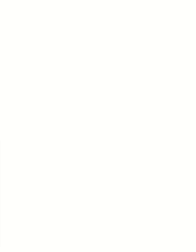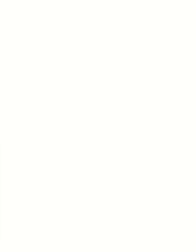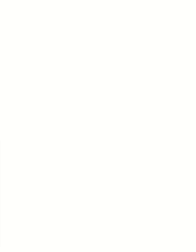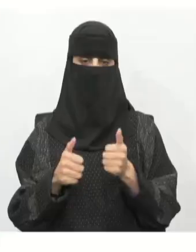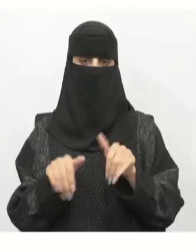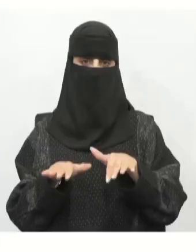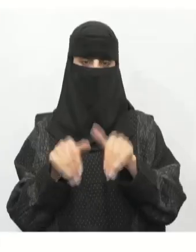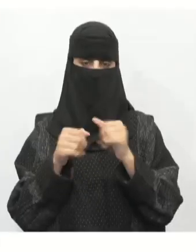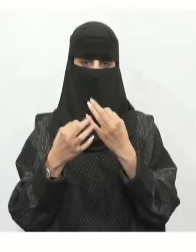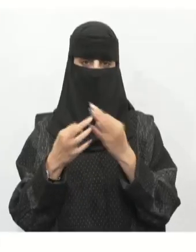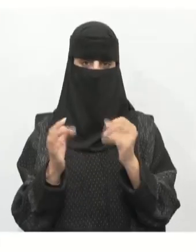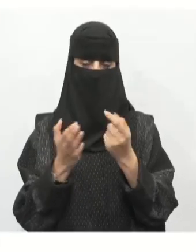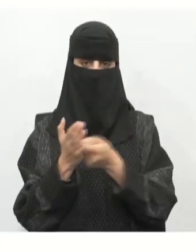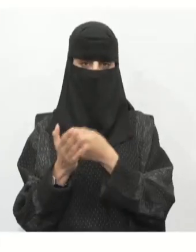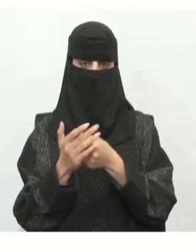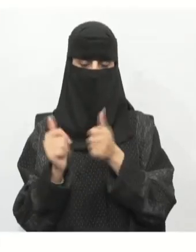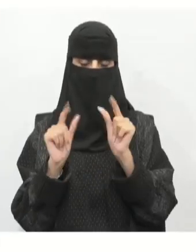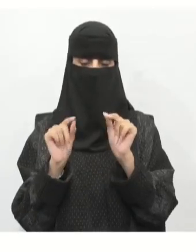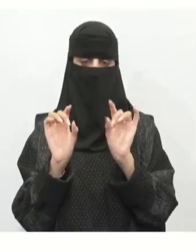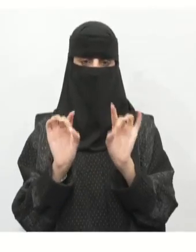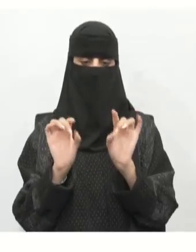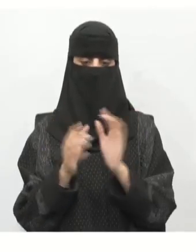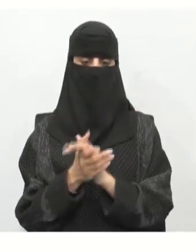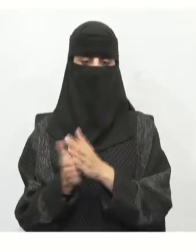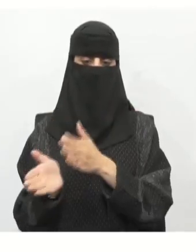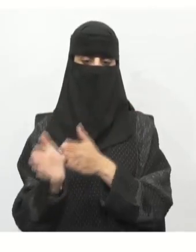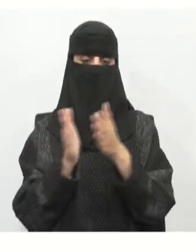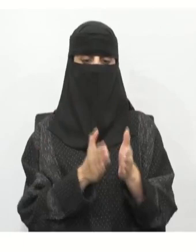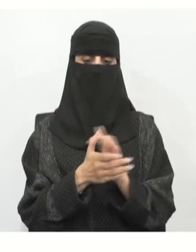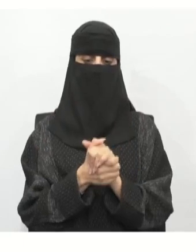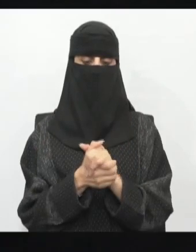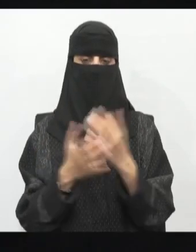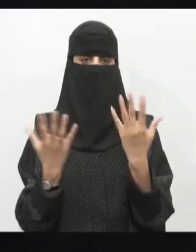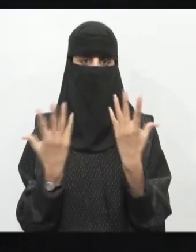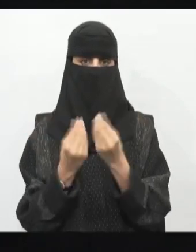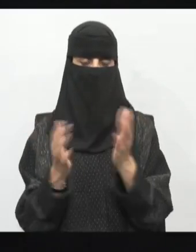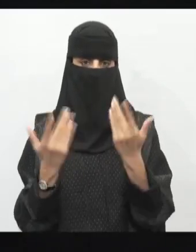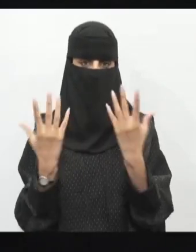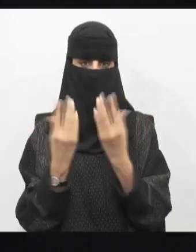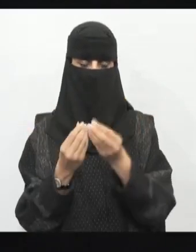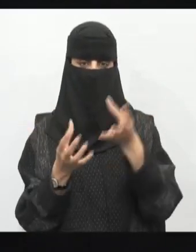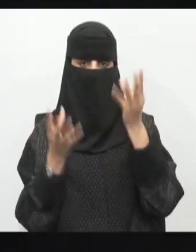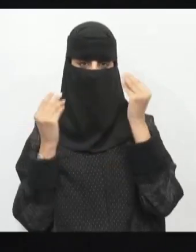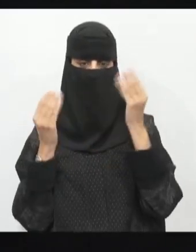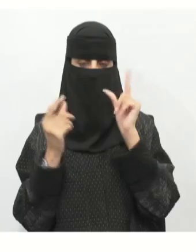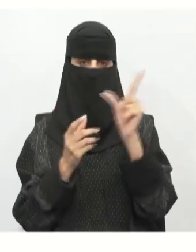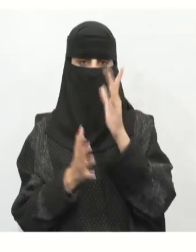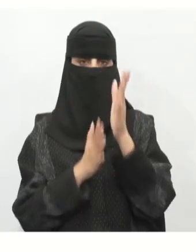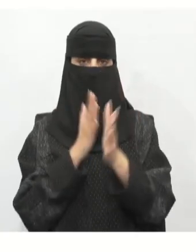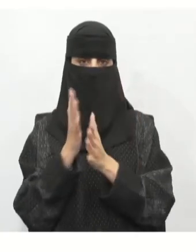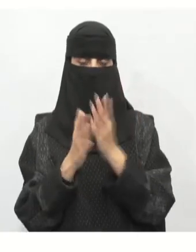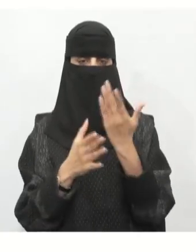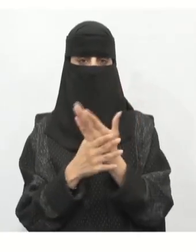من تدوين الاجابات بارك الله فيكم ننتقل الان اتعلم لغه الاشاره بشغف حتى